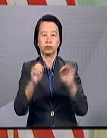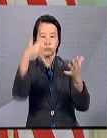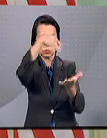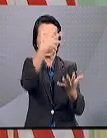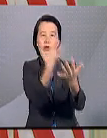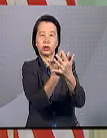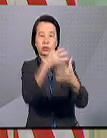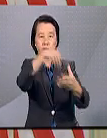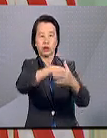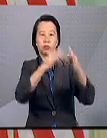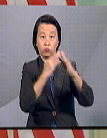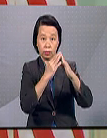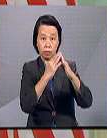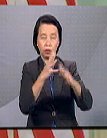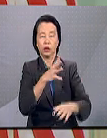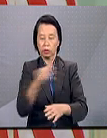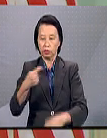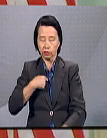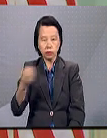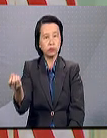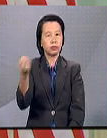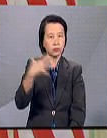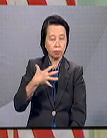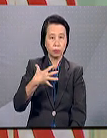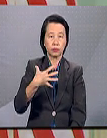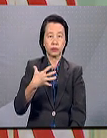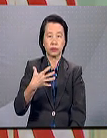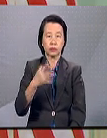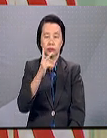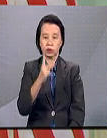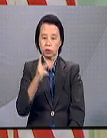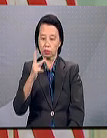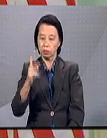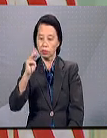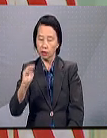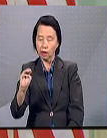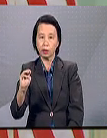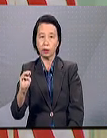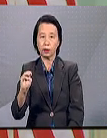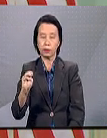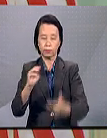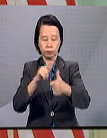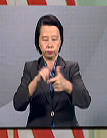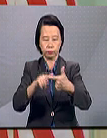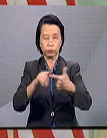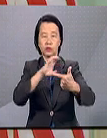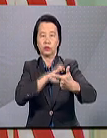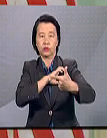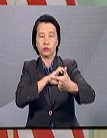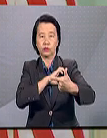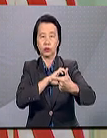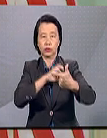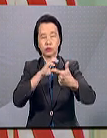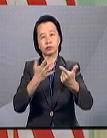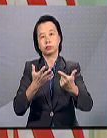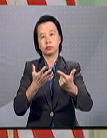kuarantin di rumah ini. Dan saya difahamkan pihak Kementerian Kesihatan, pihak polis dan